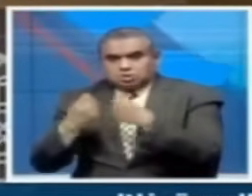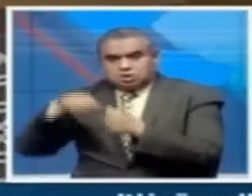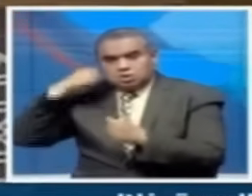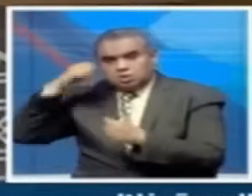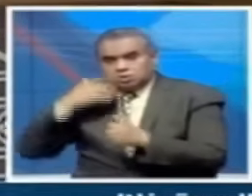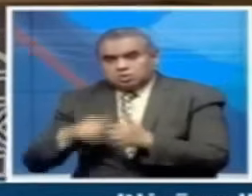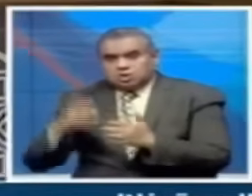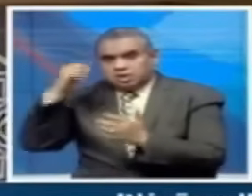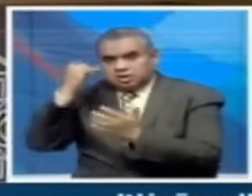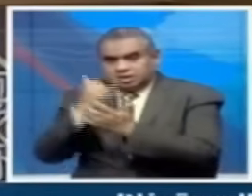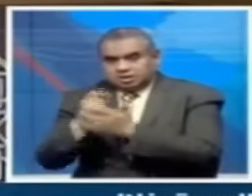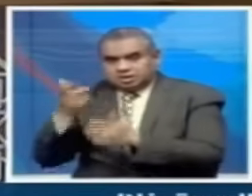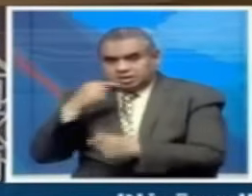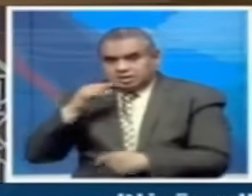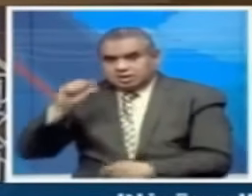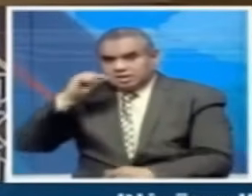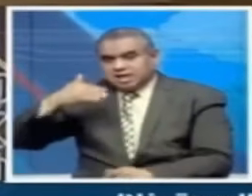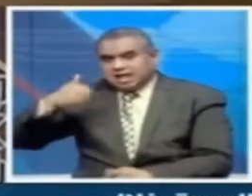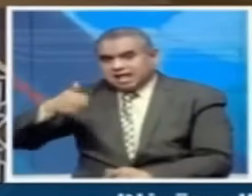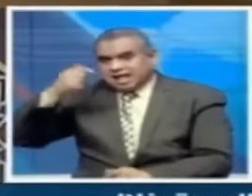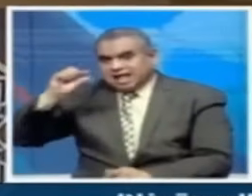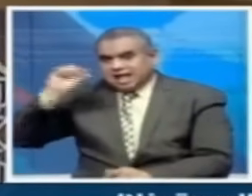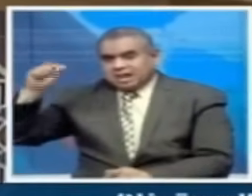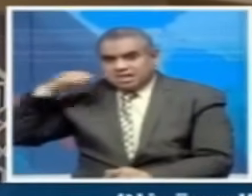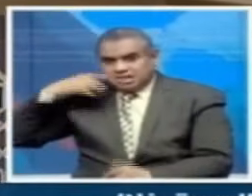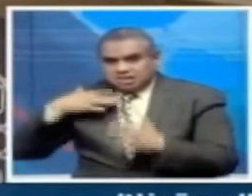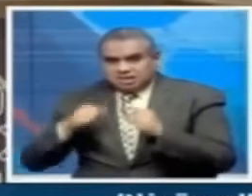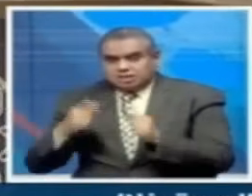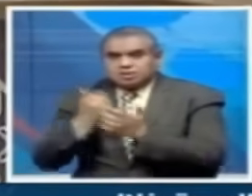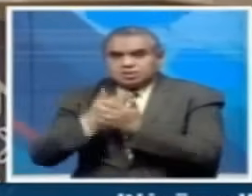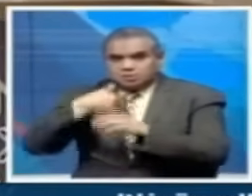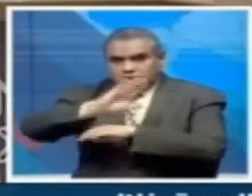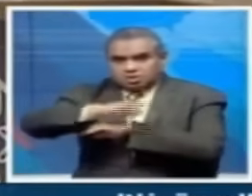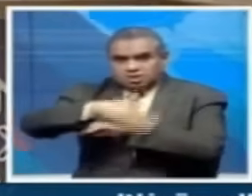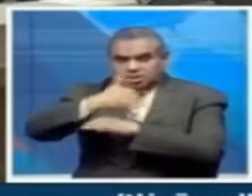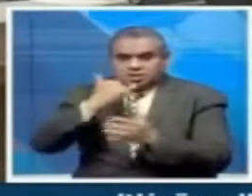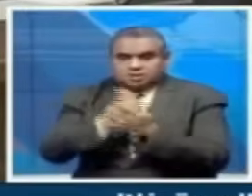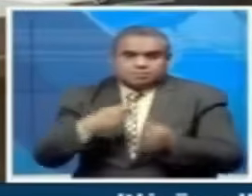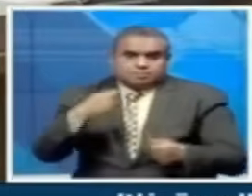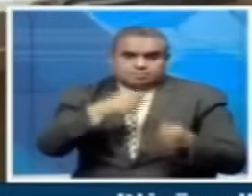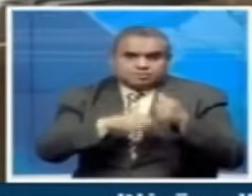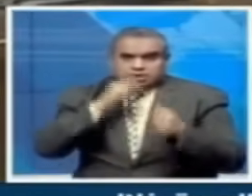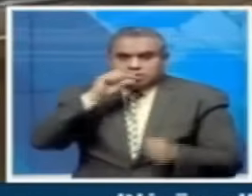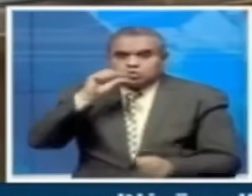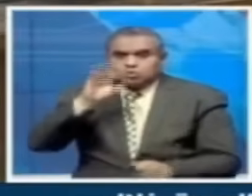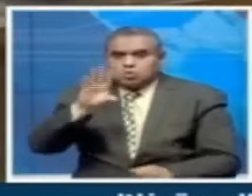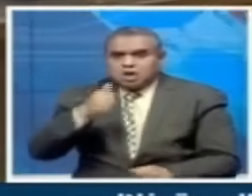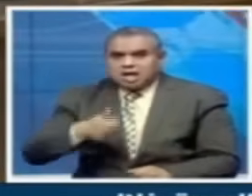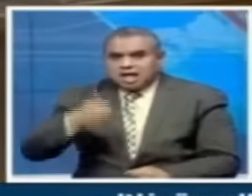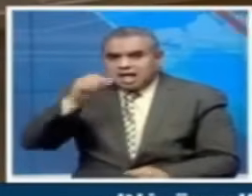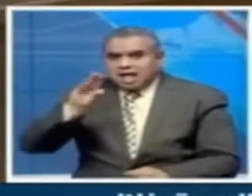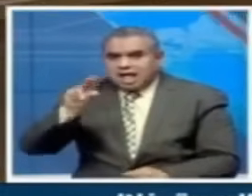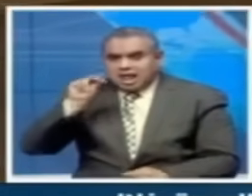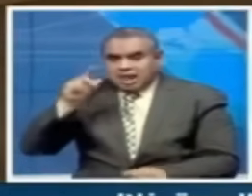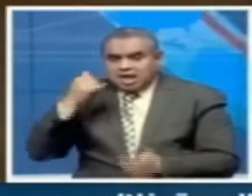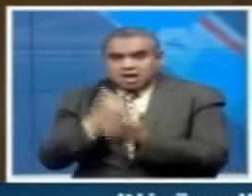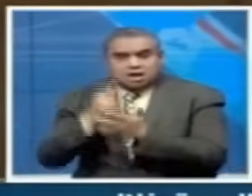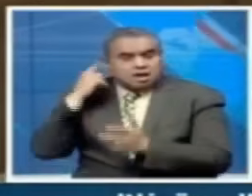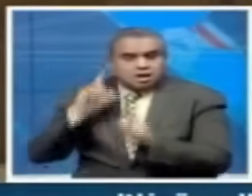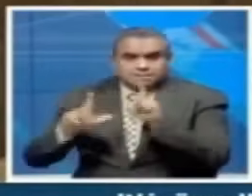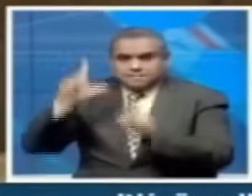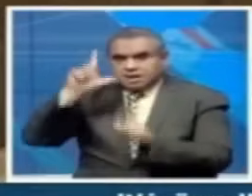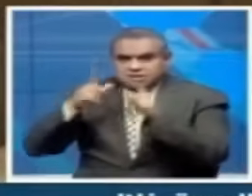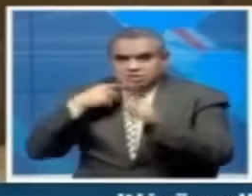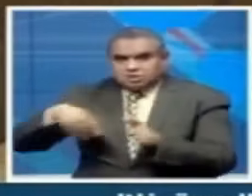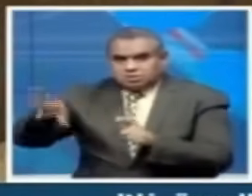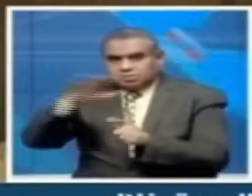الصحة والسكان الدكتور خالد عبد الغفار والتخطيط والتنمية الاقتصادية الدكتورة هالة السعيد وعدد من المسؤولين،